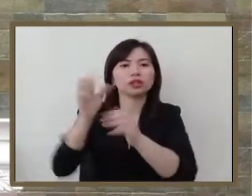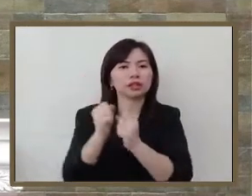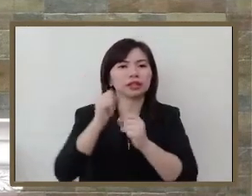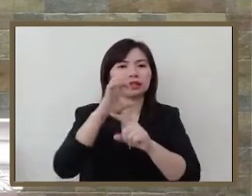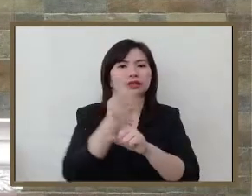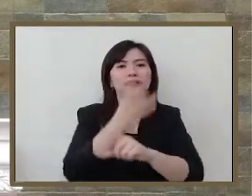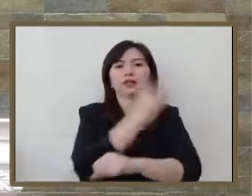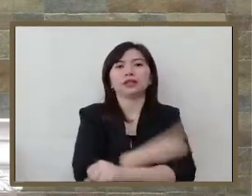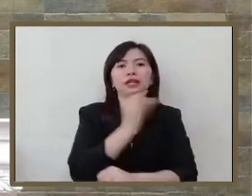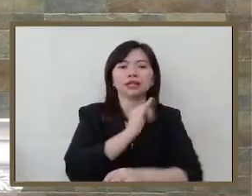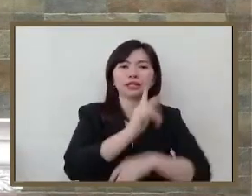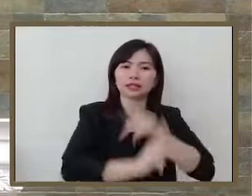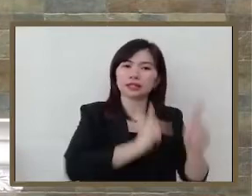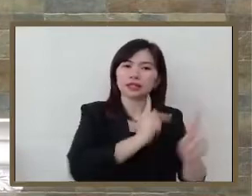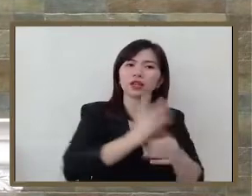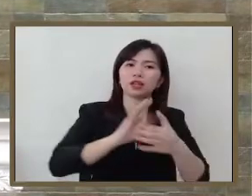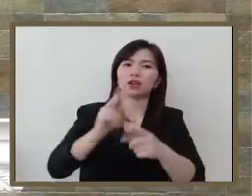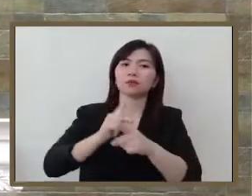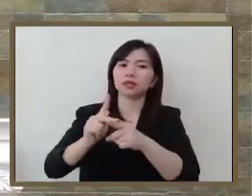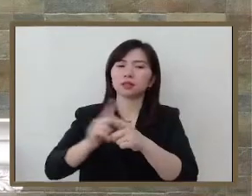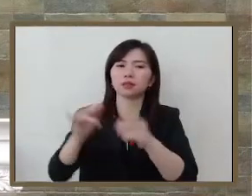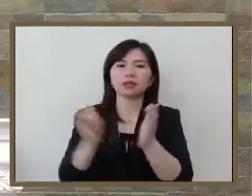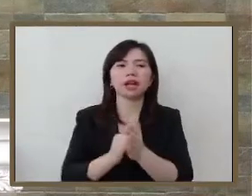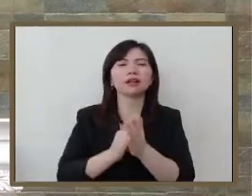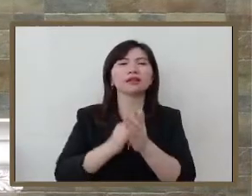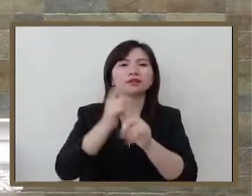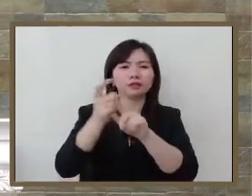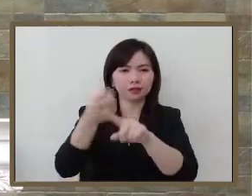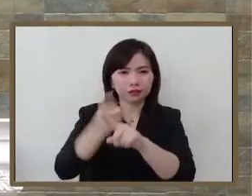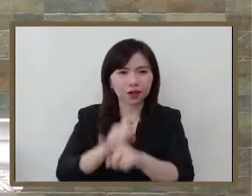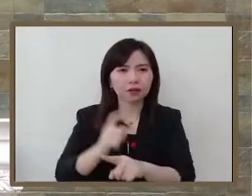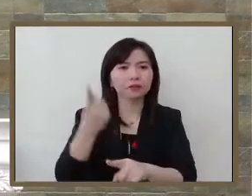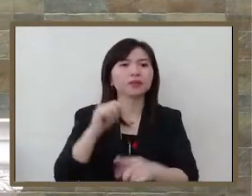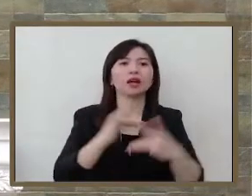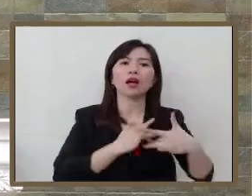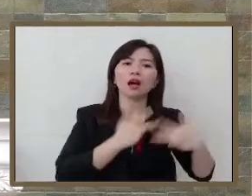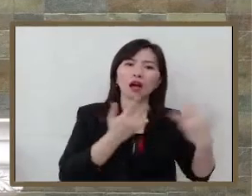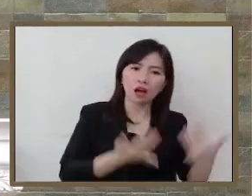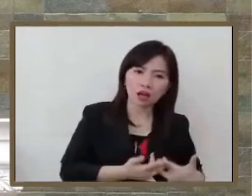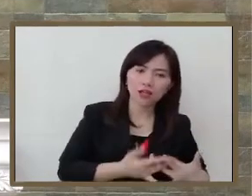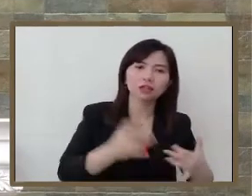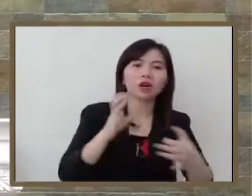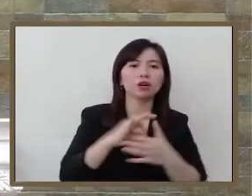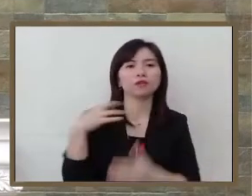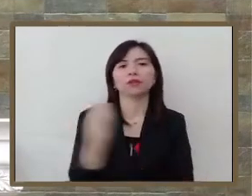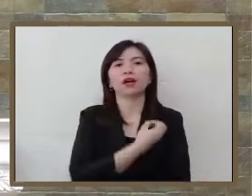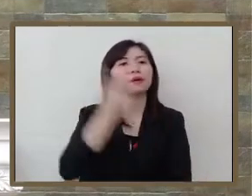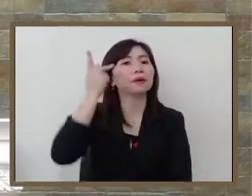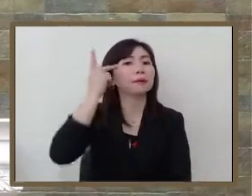a kind of principle na nanggagaling sa puso ng isang pastor.